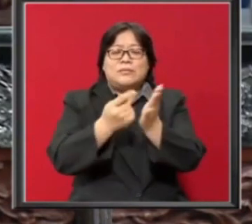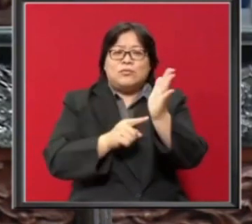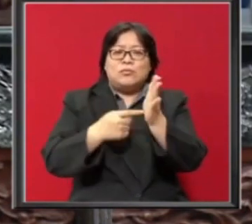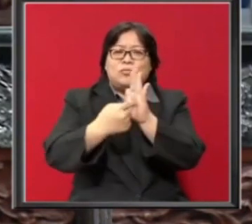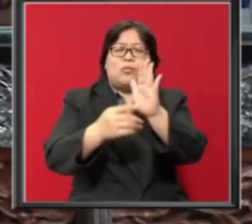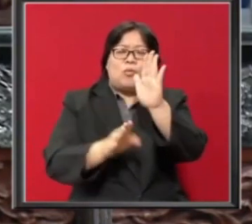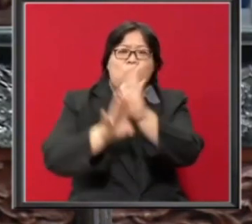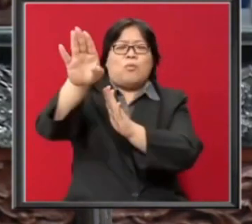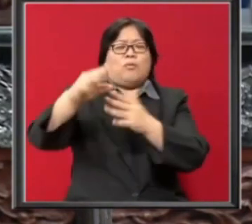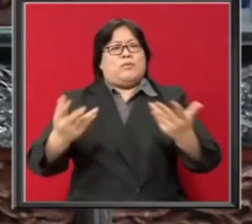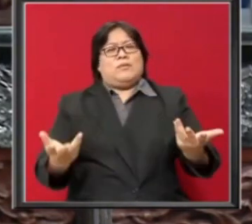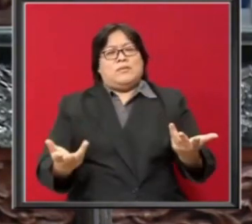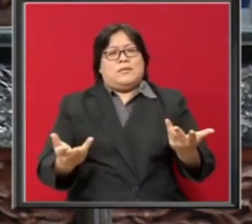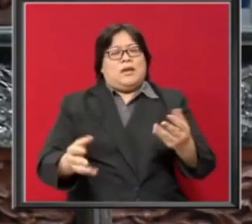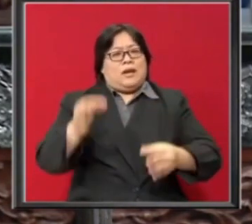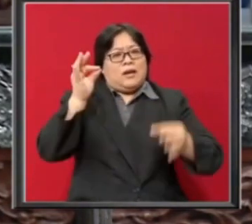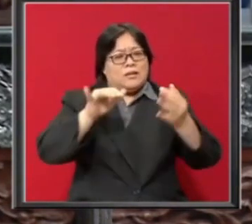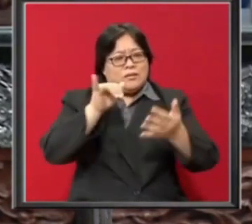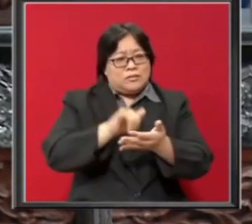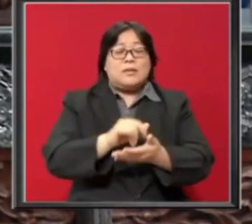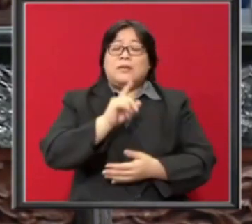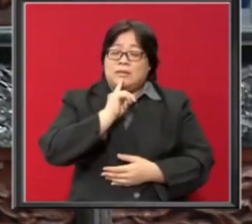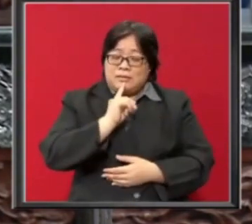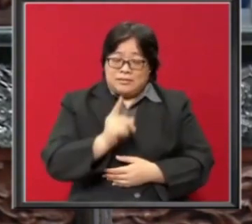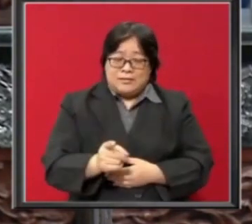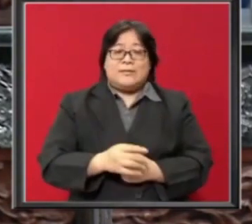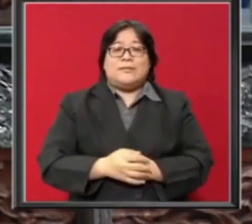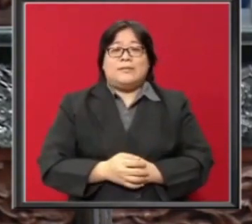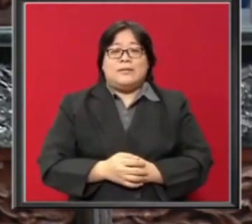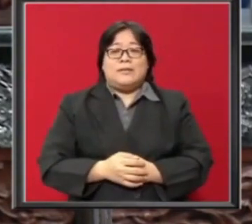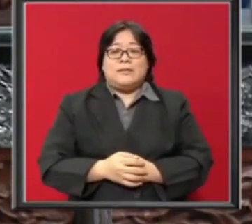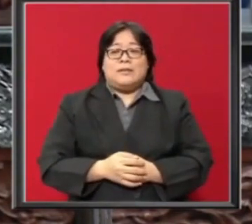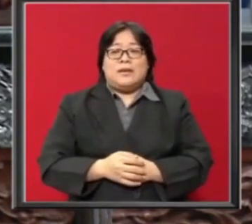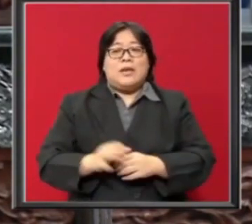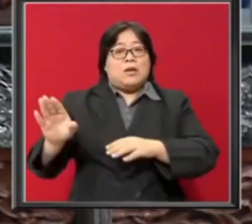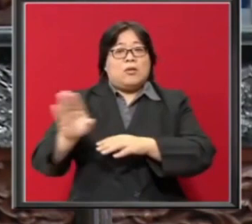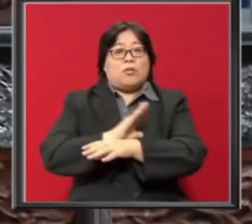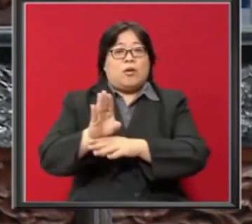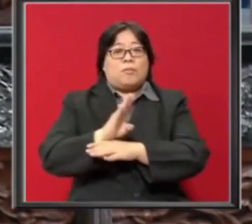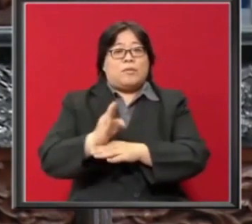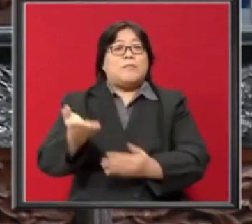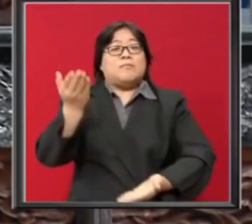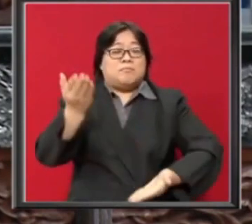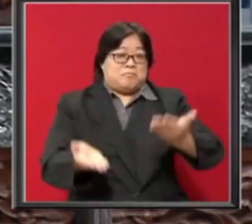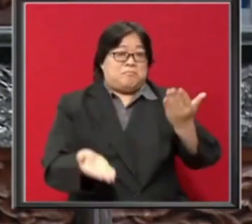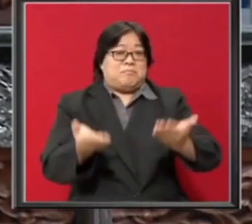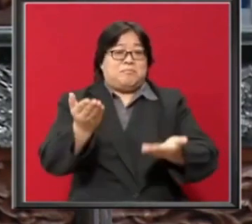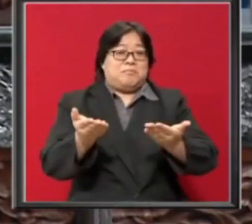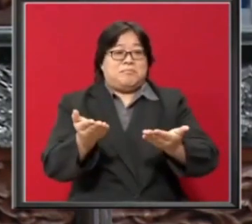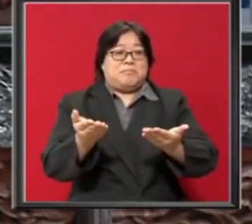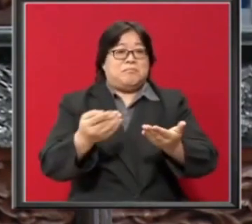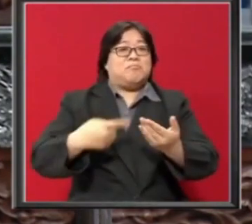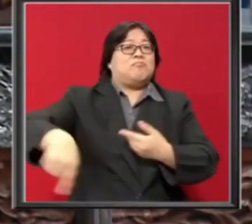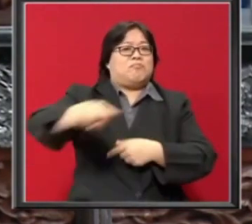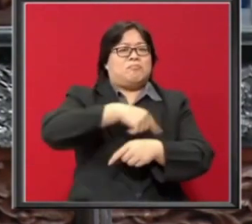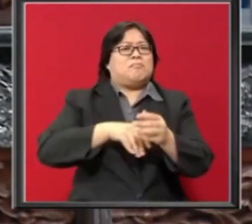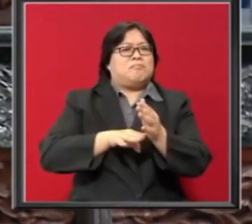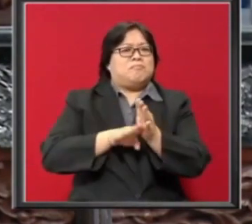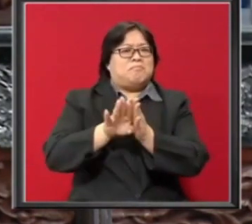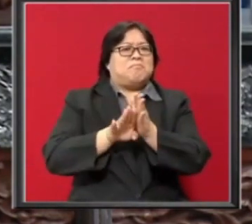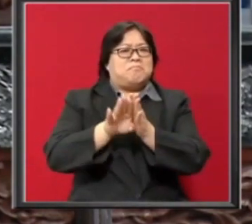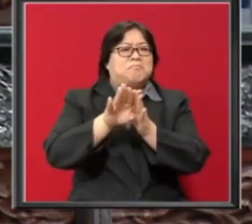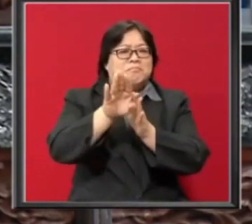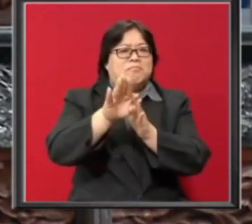jadi Udin Makian kalaupun kopling Hening kita mungkin meningkat